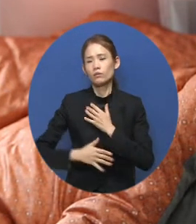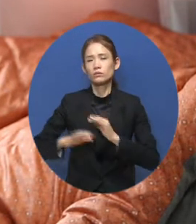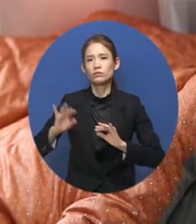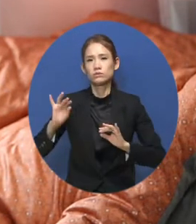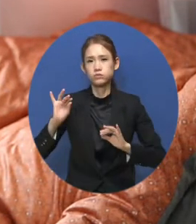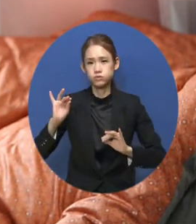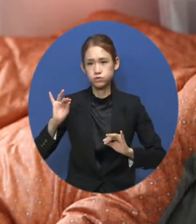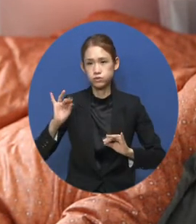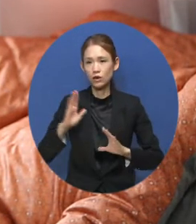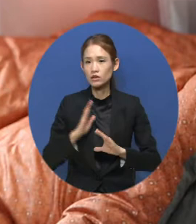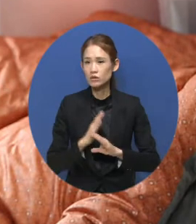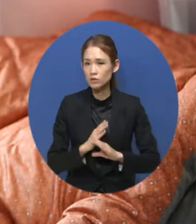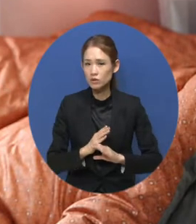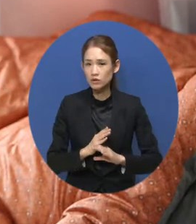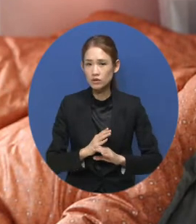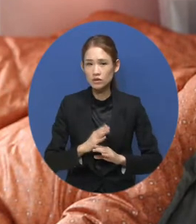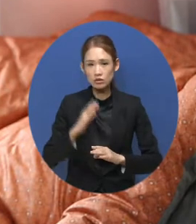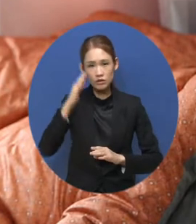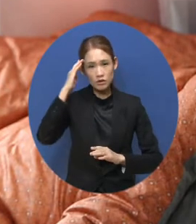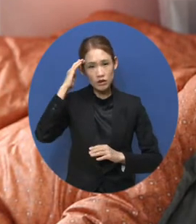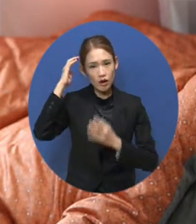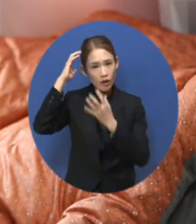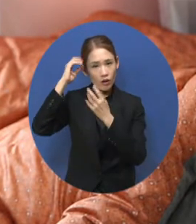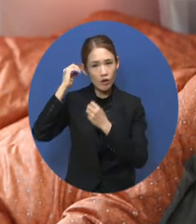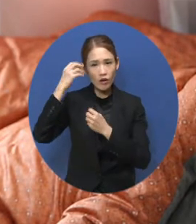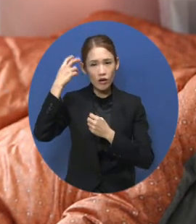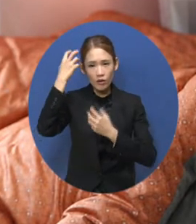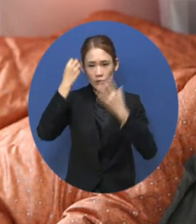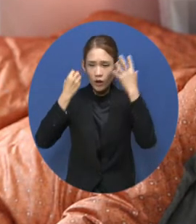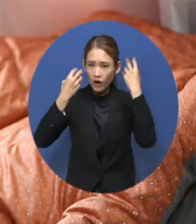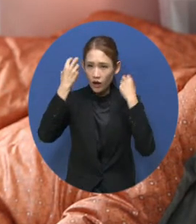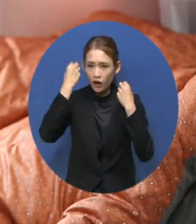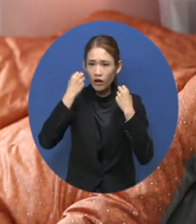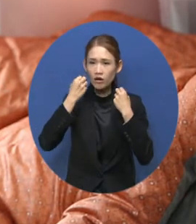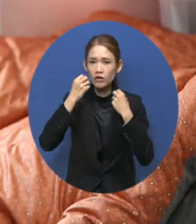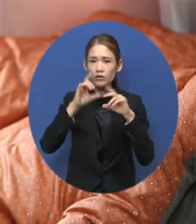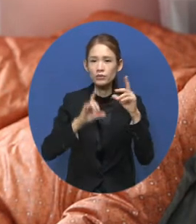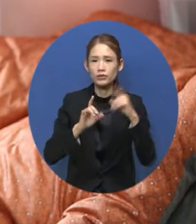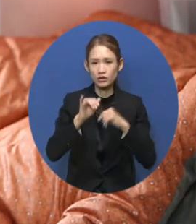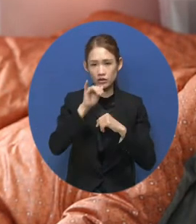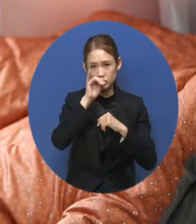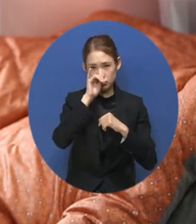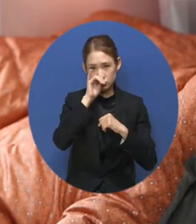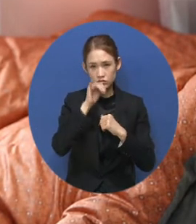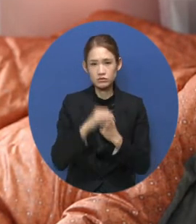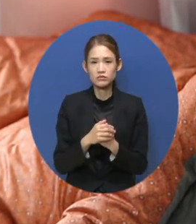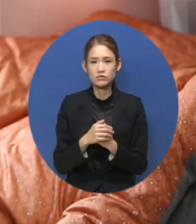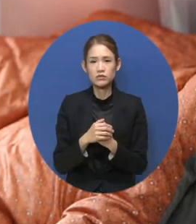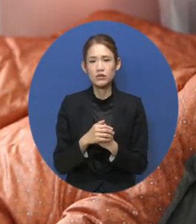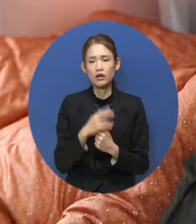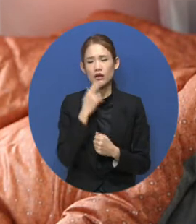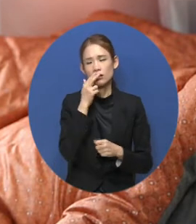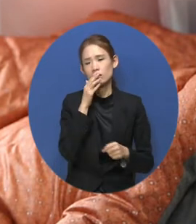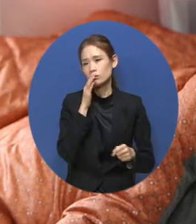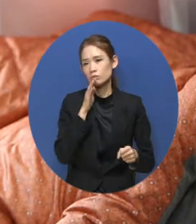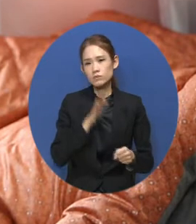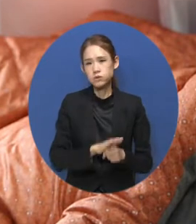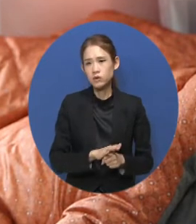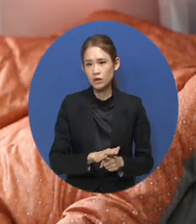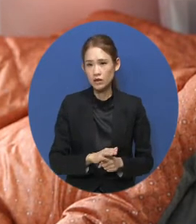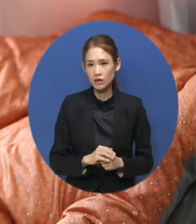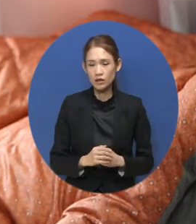진짜 그때는 앉지 머리도 빡빡 감고 꽉 고르고 있으니까 진짜 너무 기가 막혔어요.